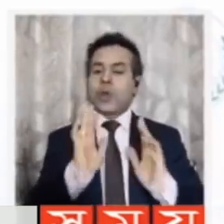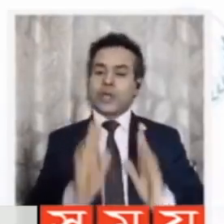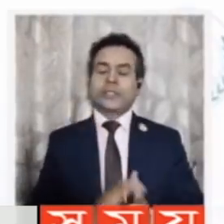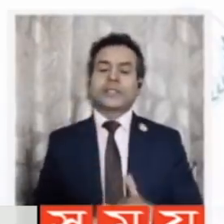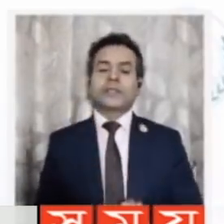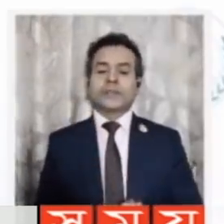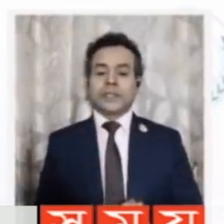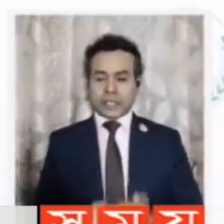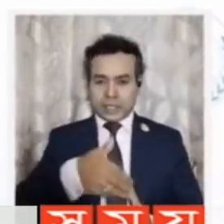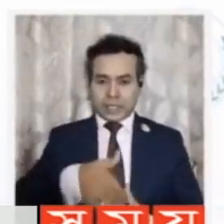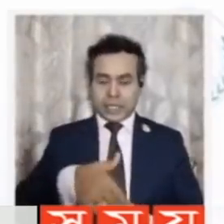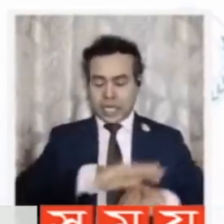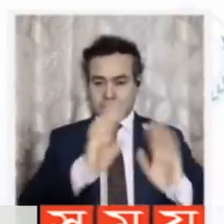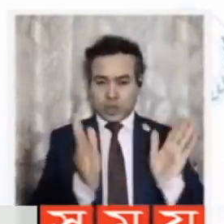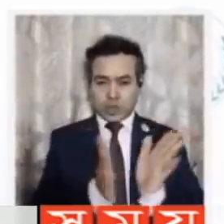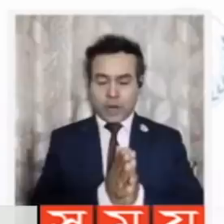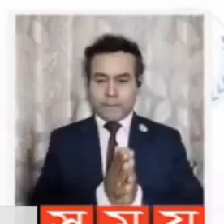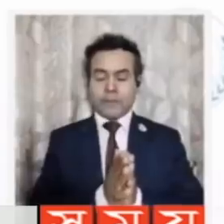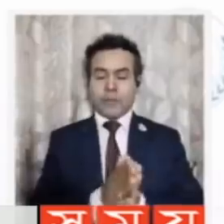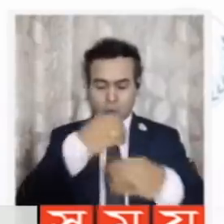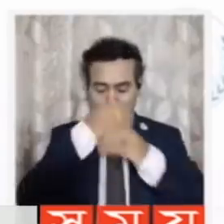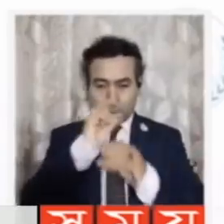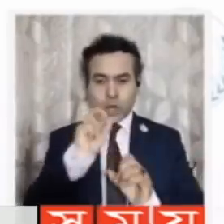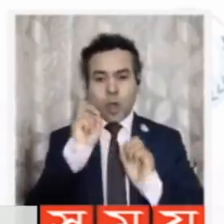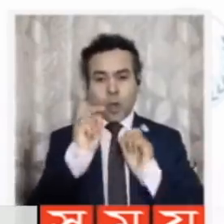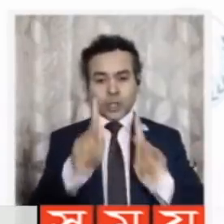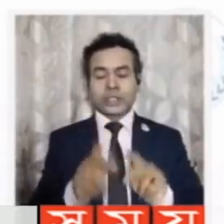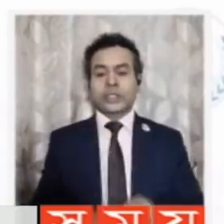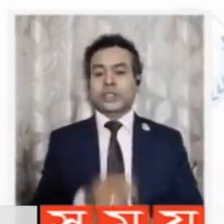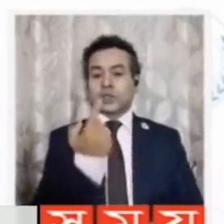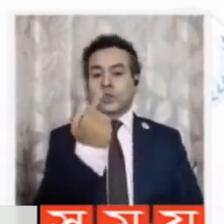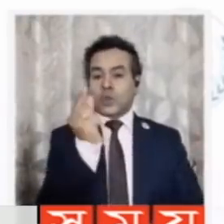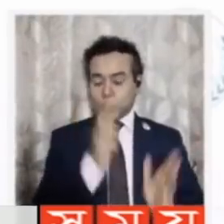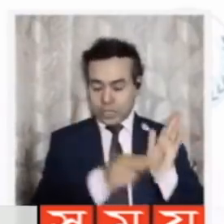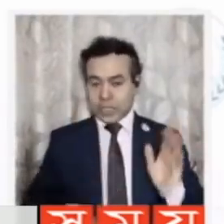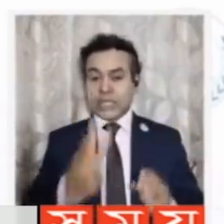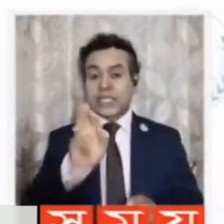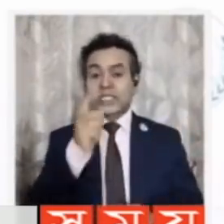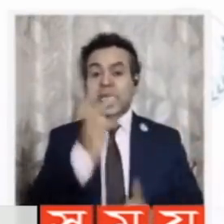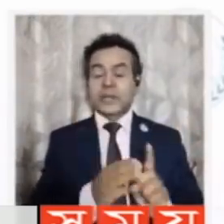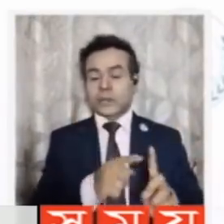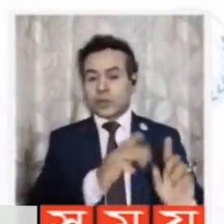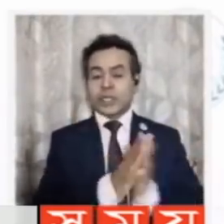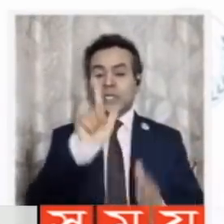এই সবগুলো মিলে আমাদের পরীক্ষা হয়েছে নমুনা জুন 30 পর্যন্ত